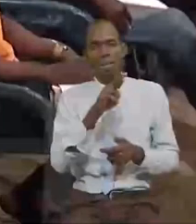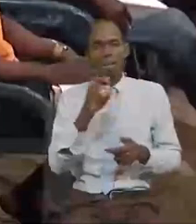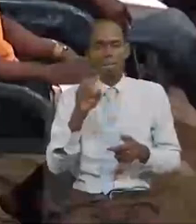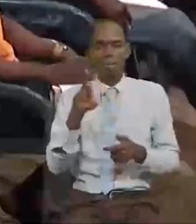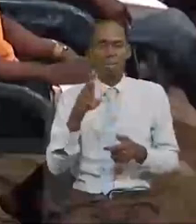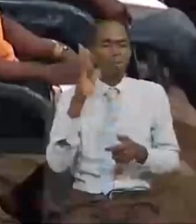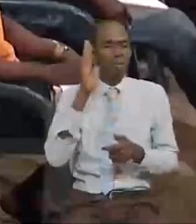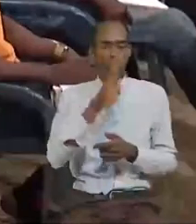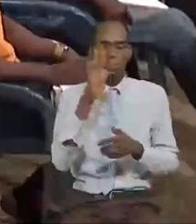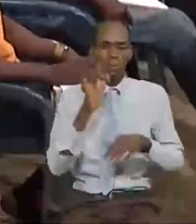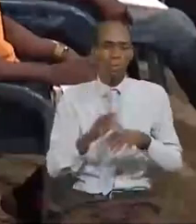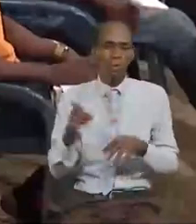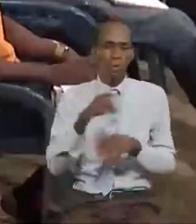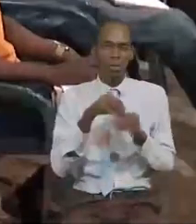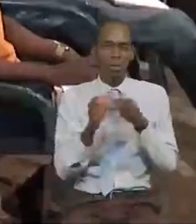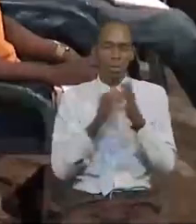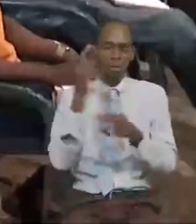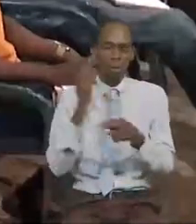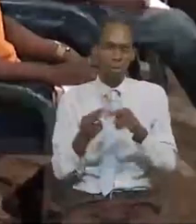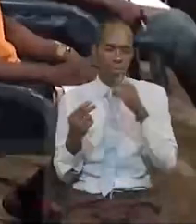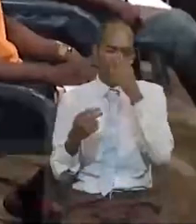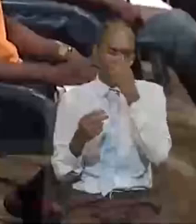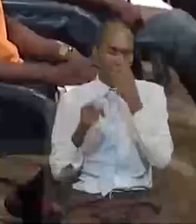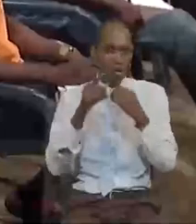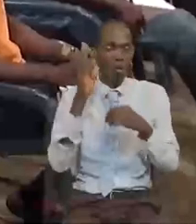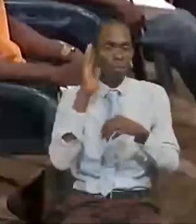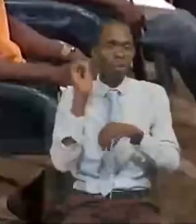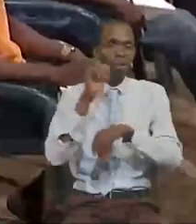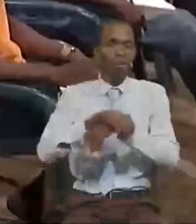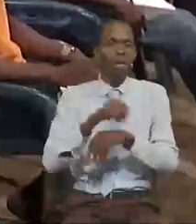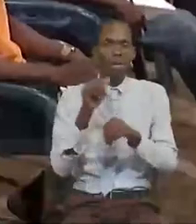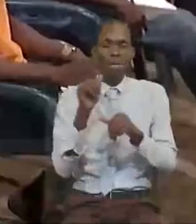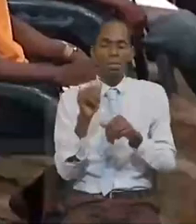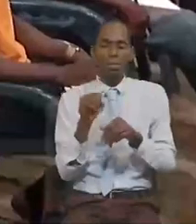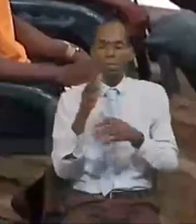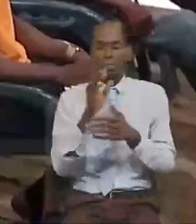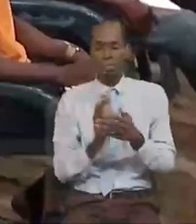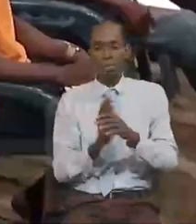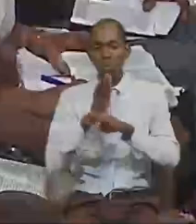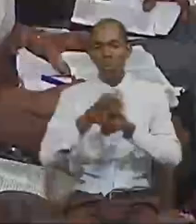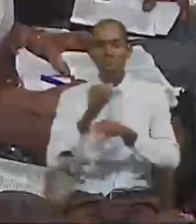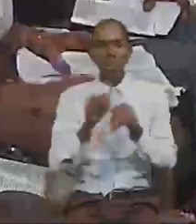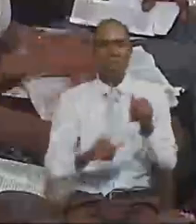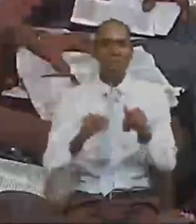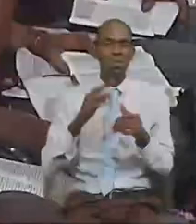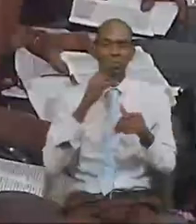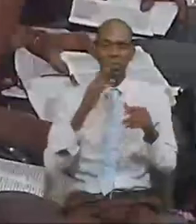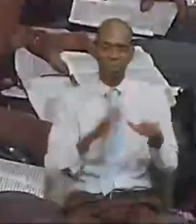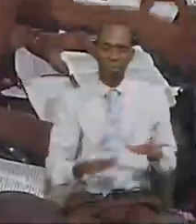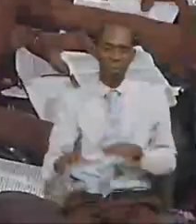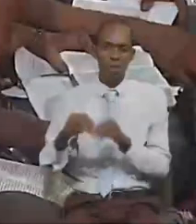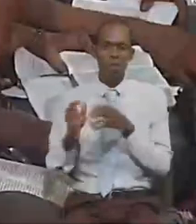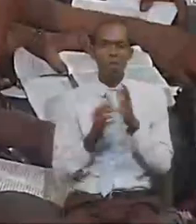Tu vas traverser toutes les rivières, tu iras au-delà de toutes les montagnes, toutes